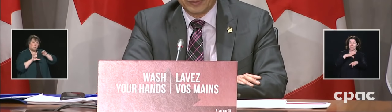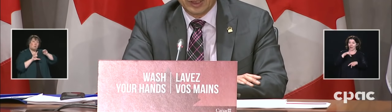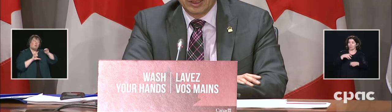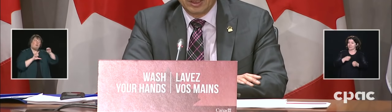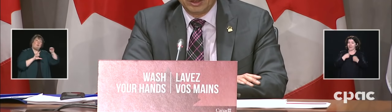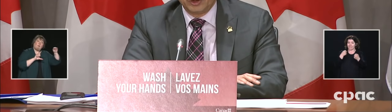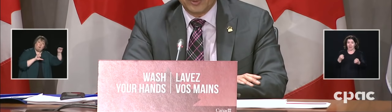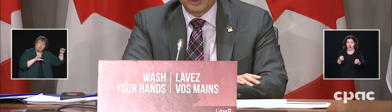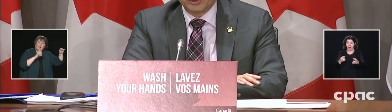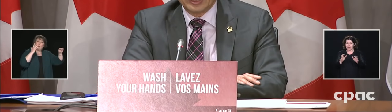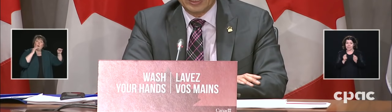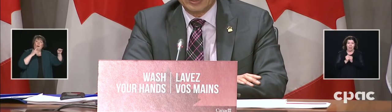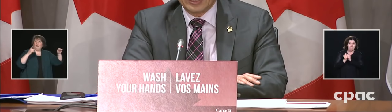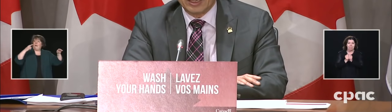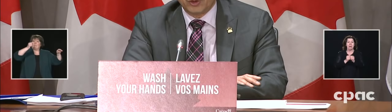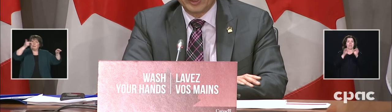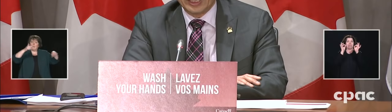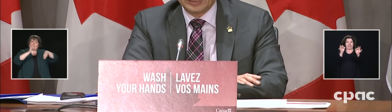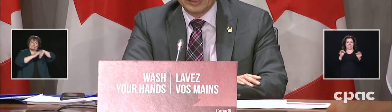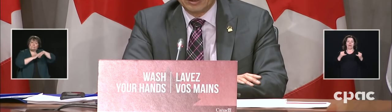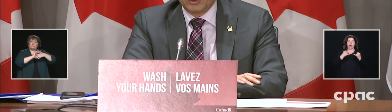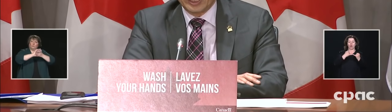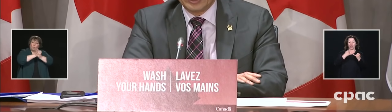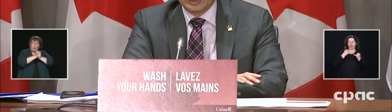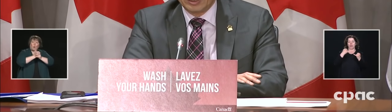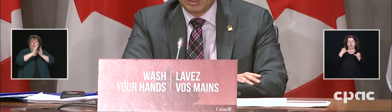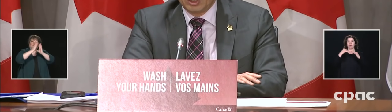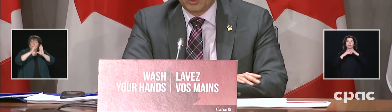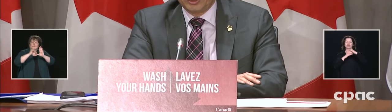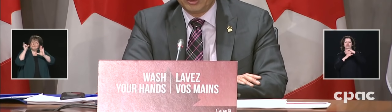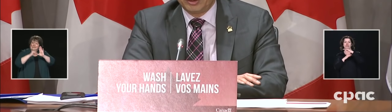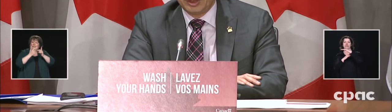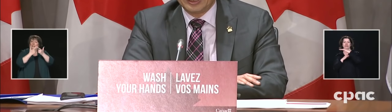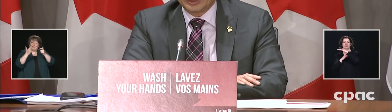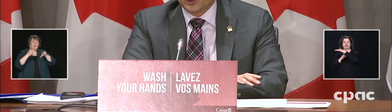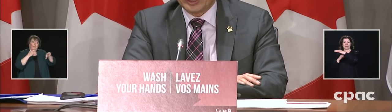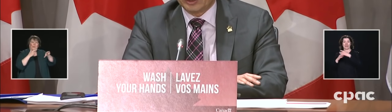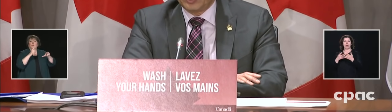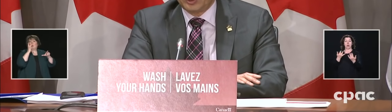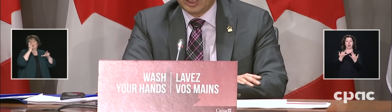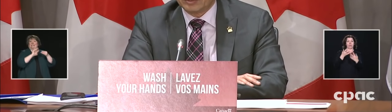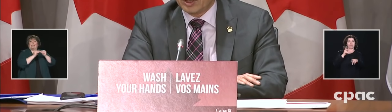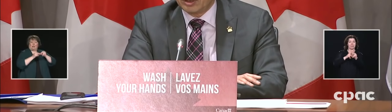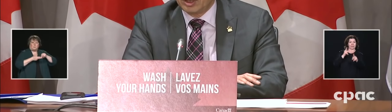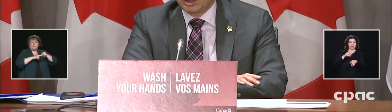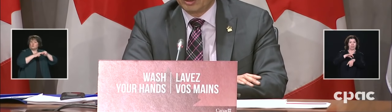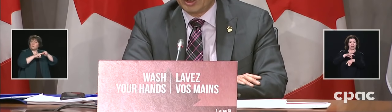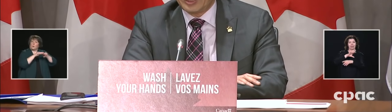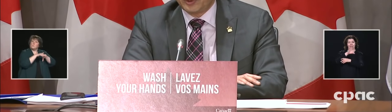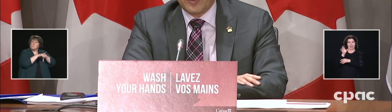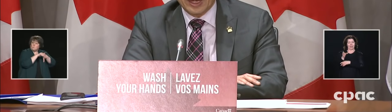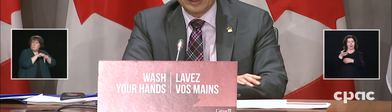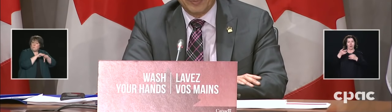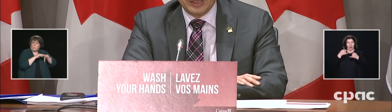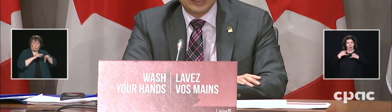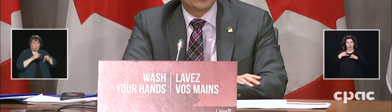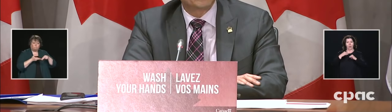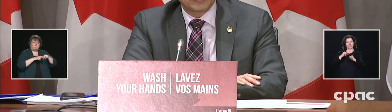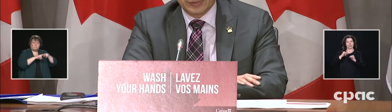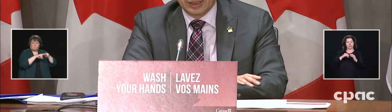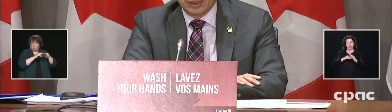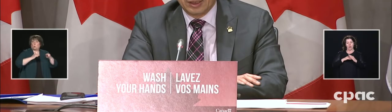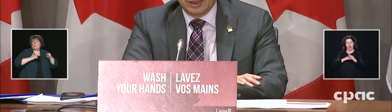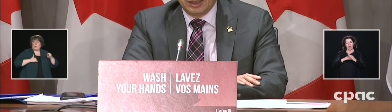l'épidémie. Le nombre total de cas au Canada continue de croître plus lentement que dans la plupart des